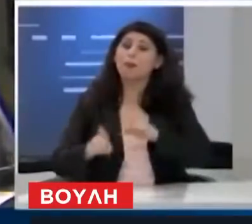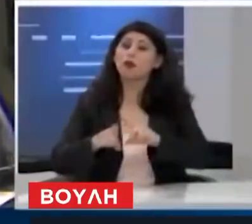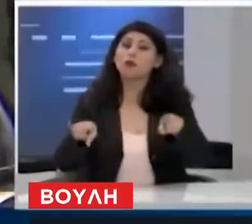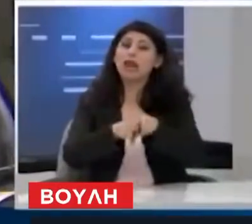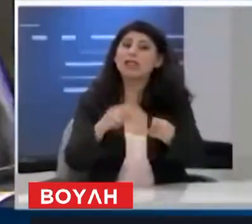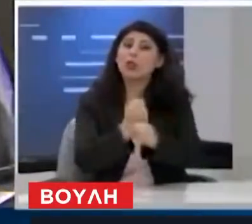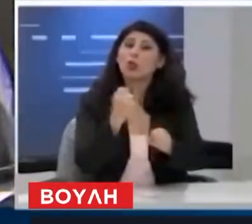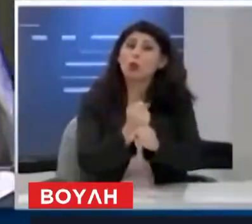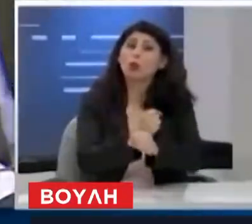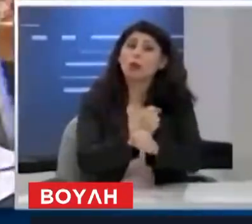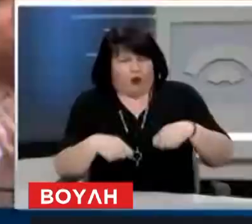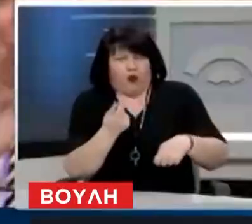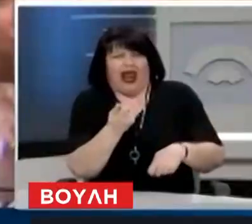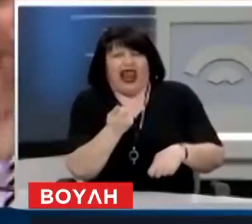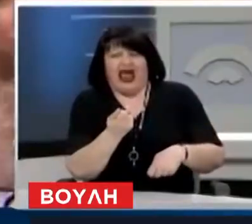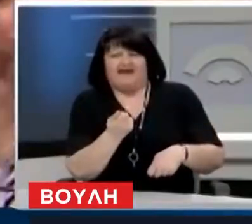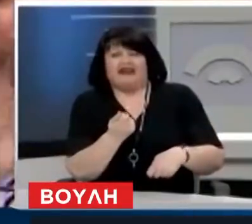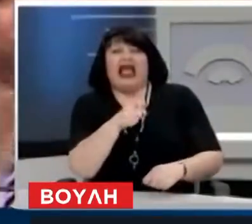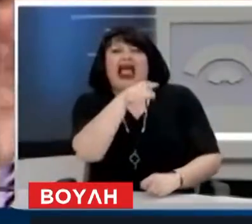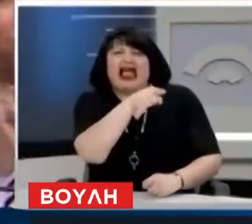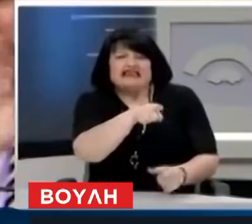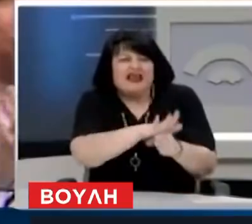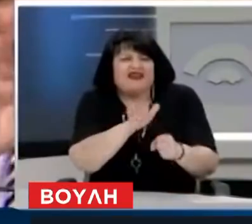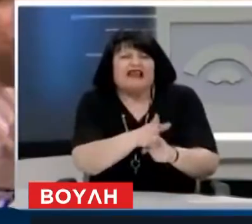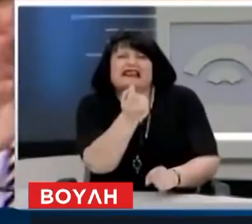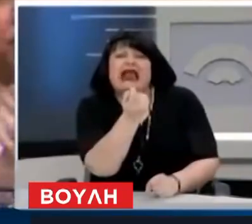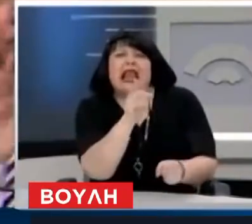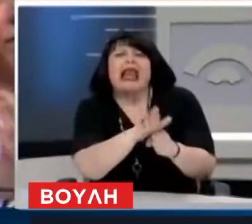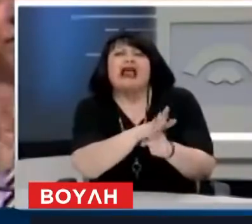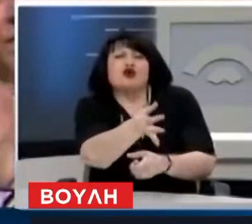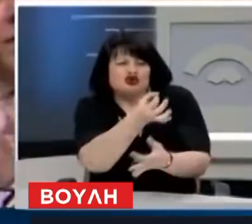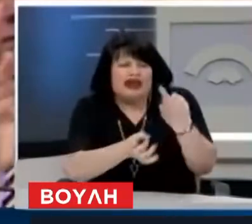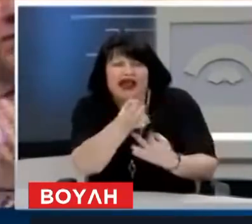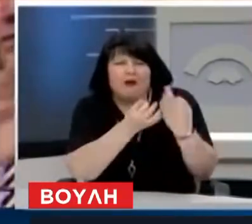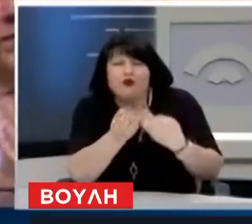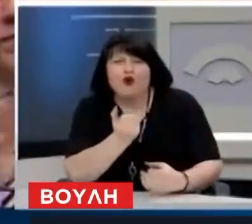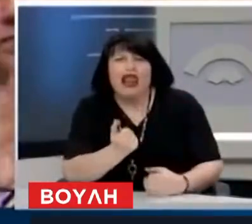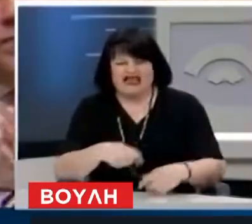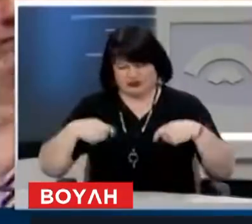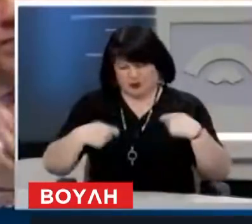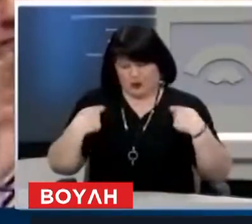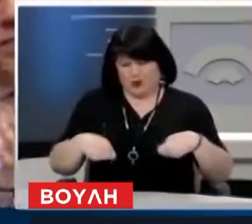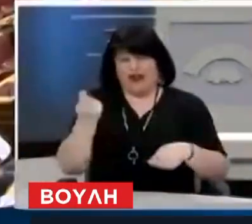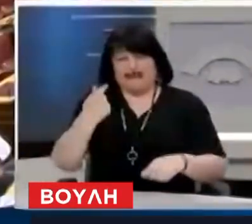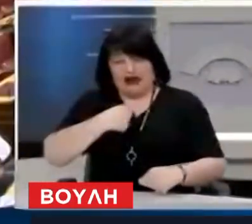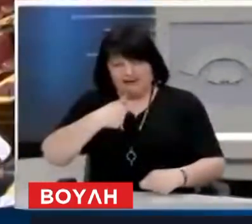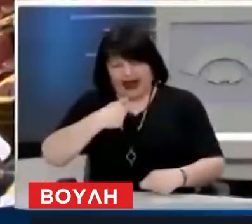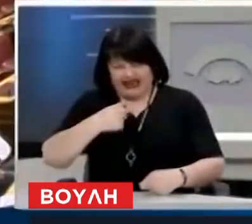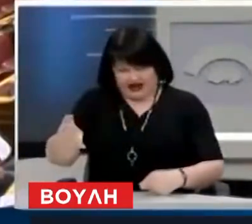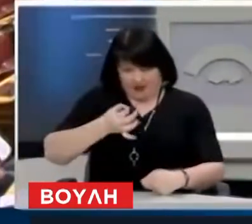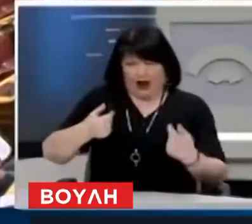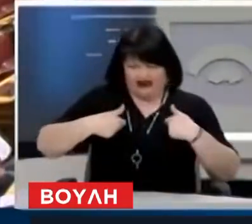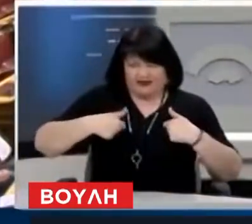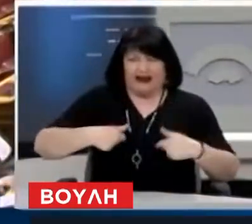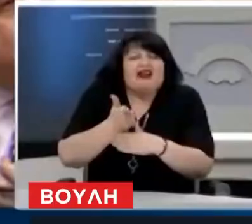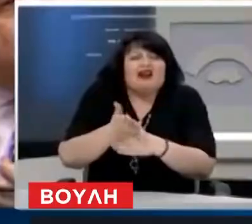δουλειές, με ποιους έκανε δουλειές στη Χούντα. Είσαι πολύ λίγος εσύ για να μιλάς για την ελίτ και για τους πολλούς σε μένα. Δεν